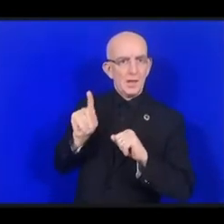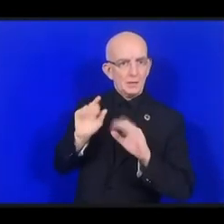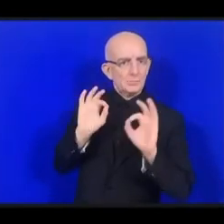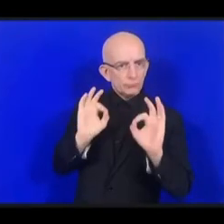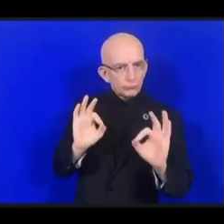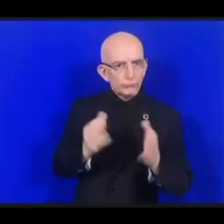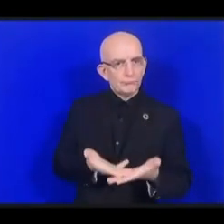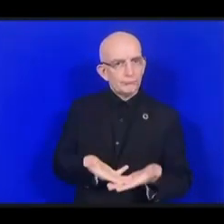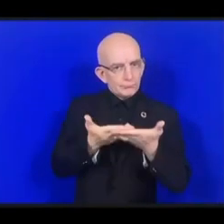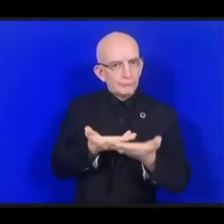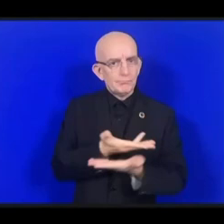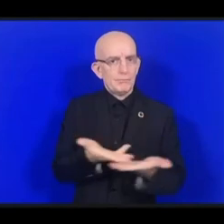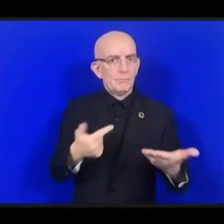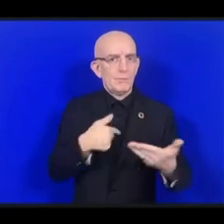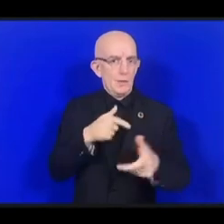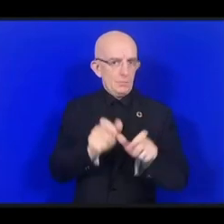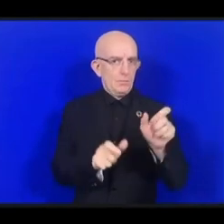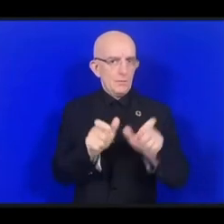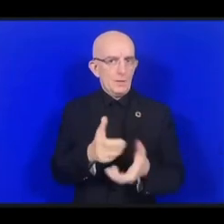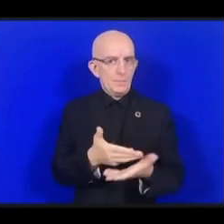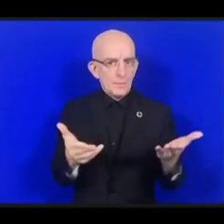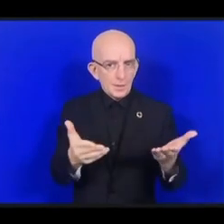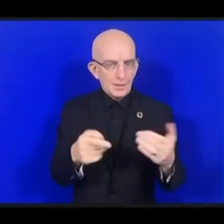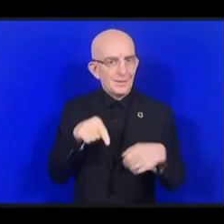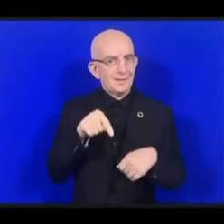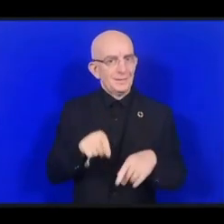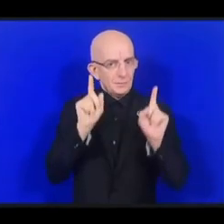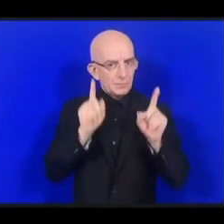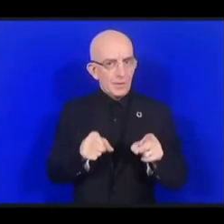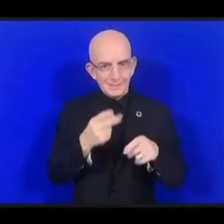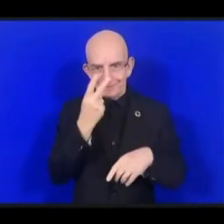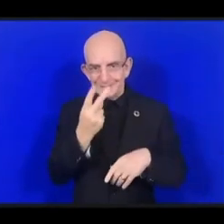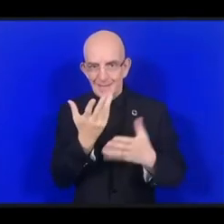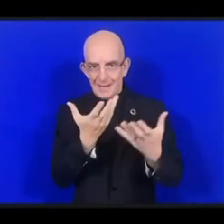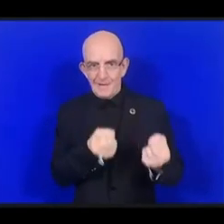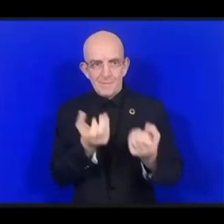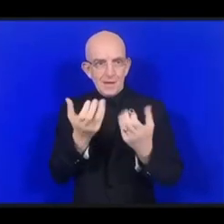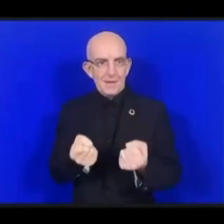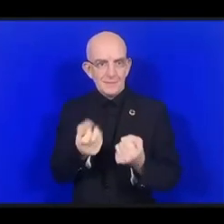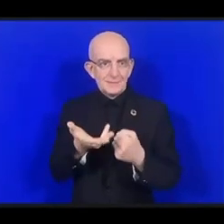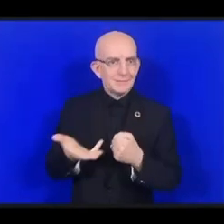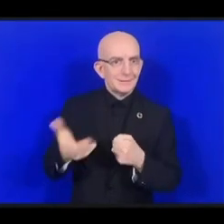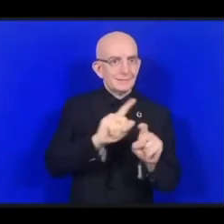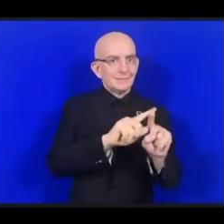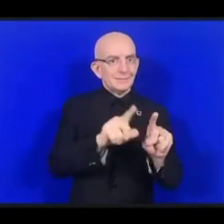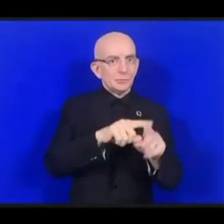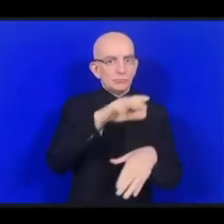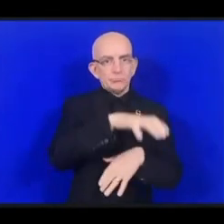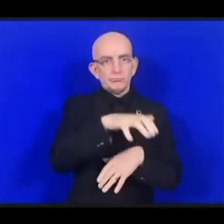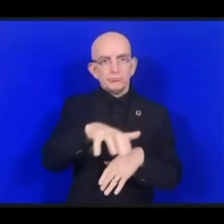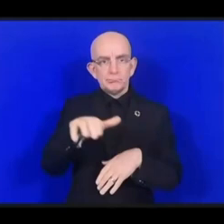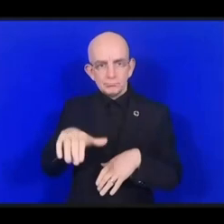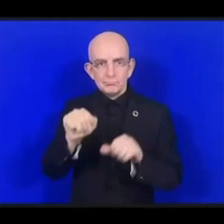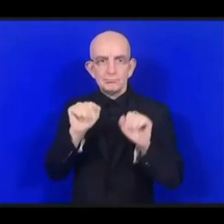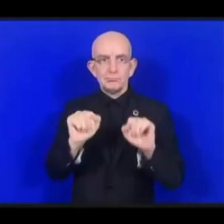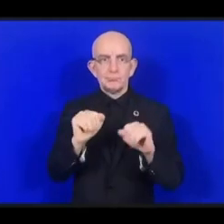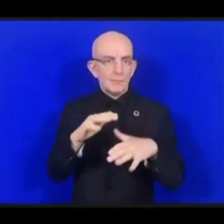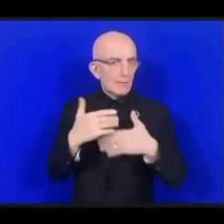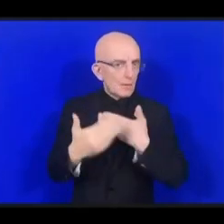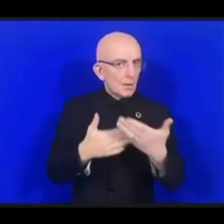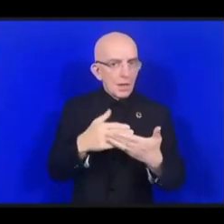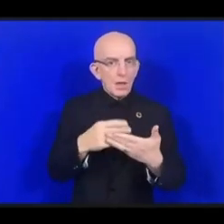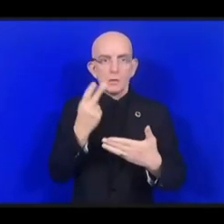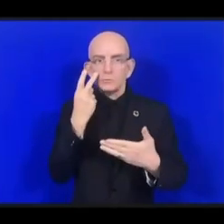たくさんあると思いますそして透明性を持って説明責任を持って法制性を持ってこのよう